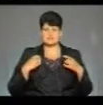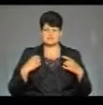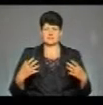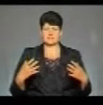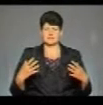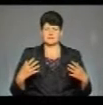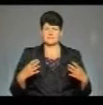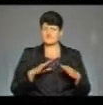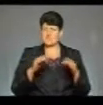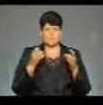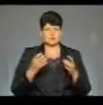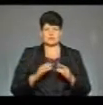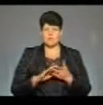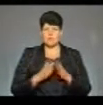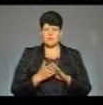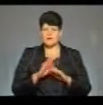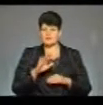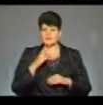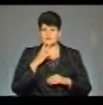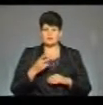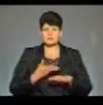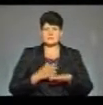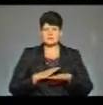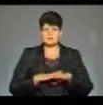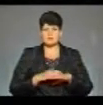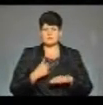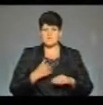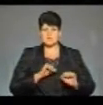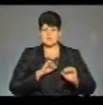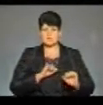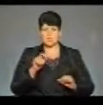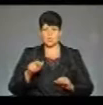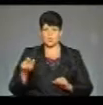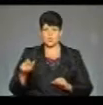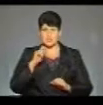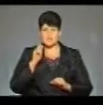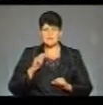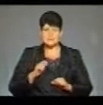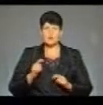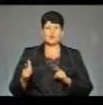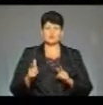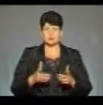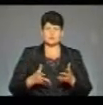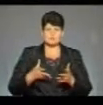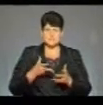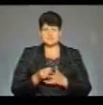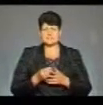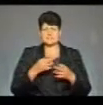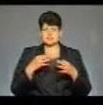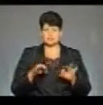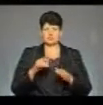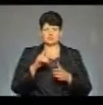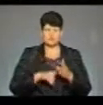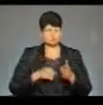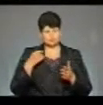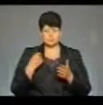у непростих умовах. Але незважаючи на складності, ми – захисники України. готові платити за свободу і віру найдорожчу